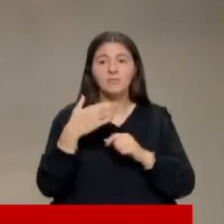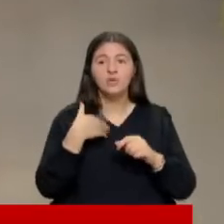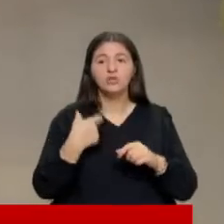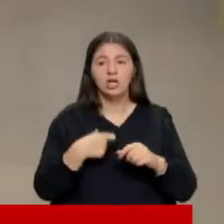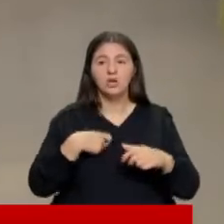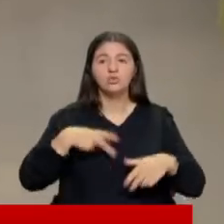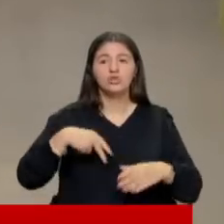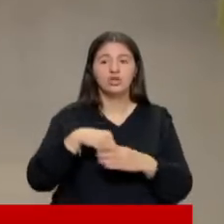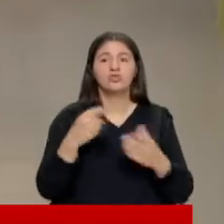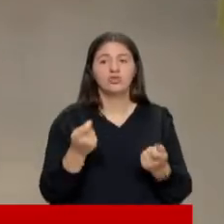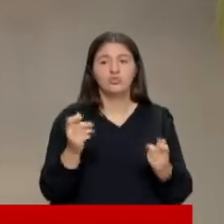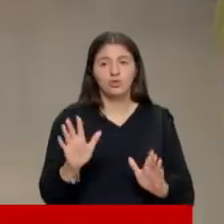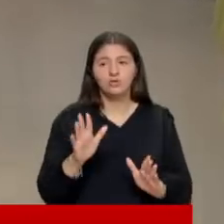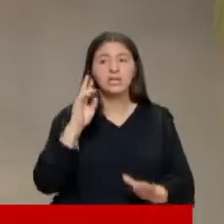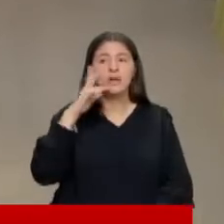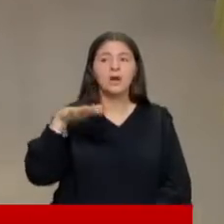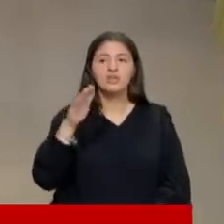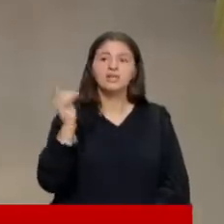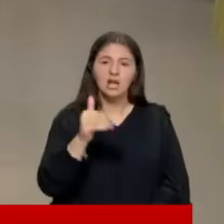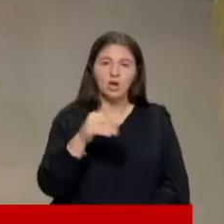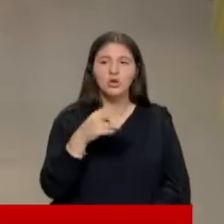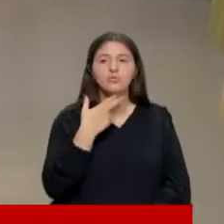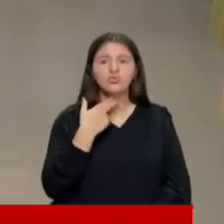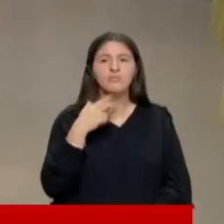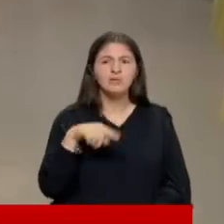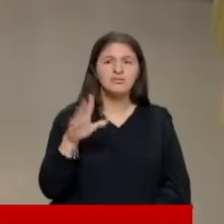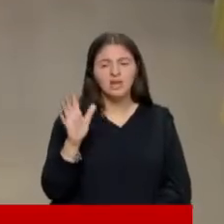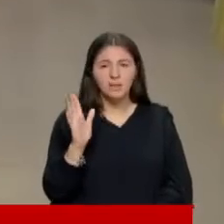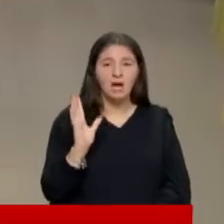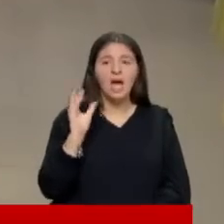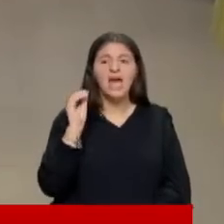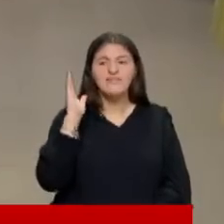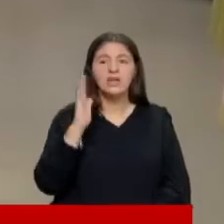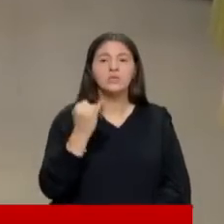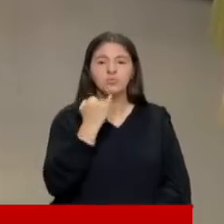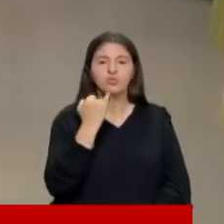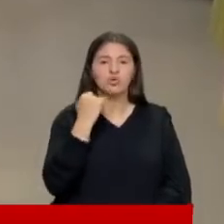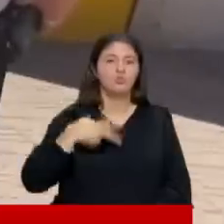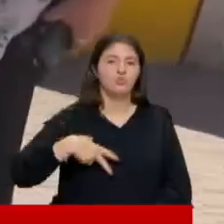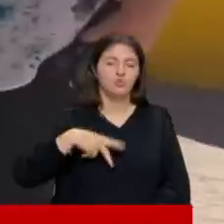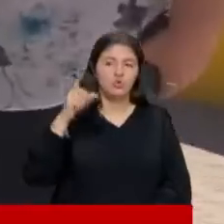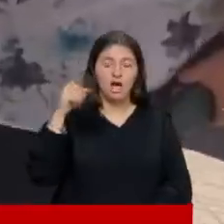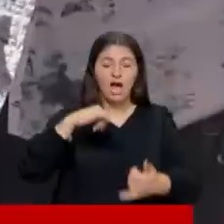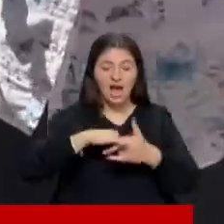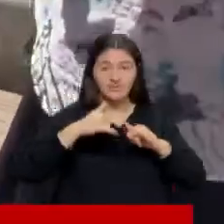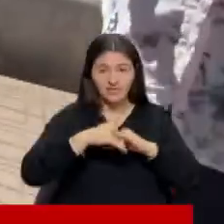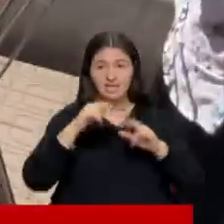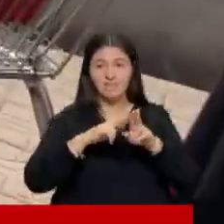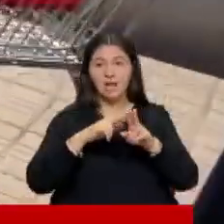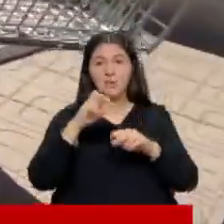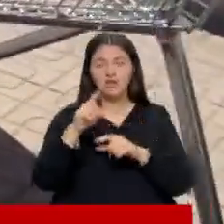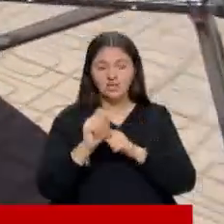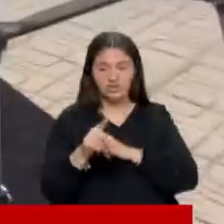özellikle Gürcüler için çalışıyoruz yabancılarda geliyorlar Ruslar falan ama en bizi müşteri görecek Artvin'in Kemalpaşa